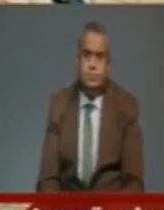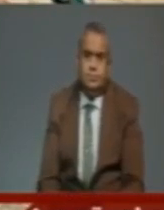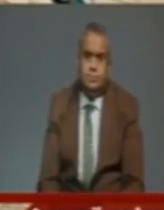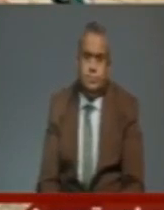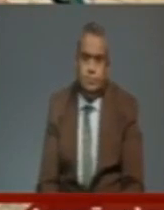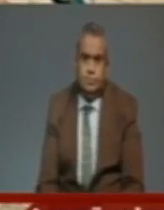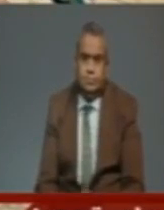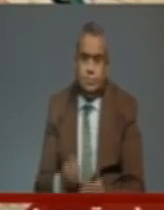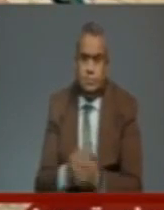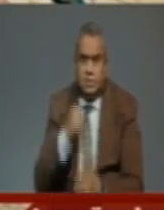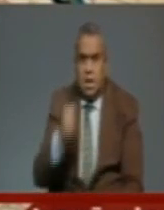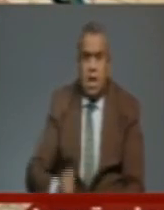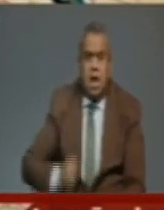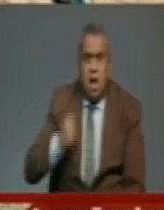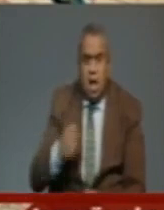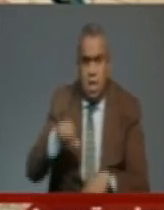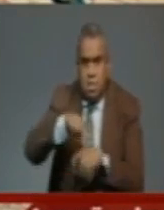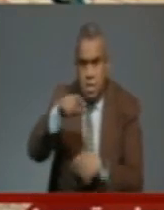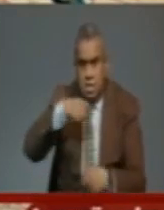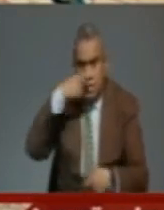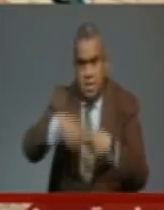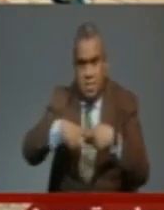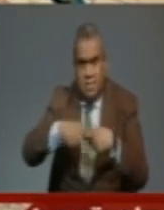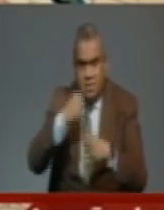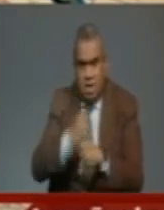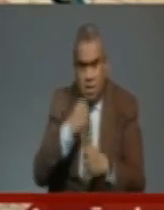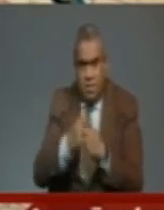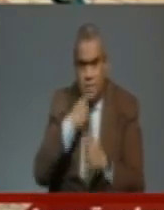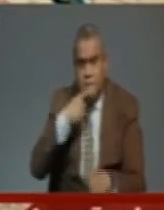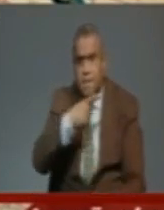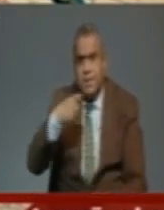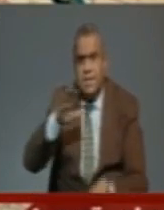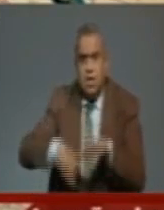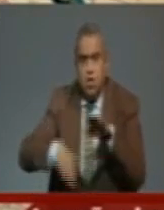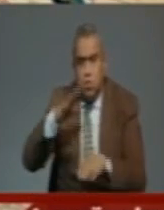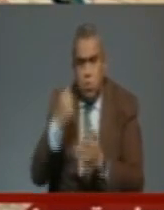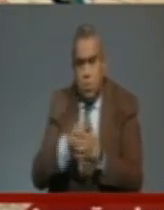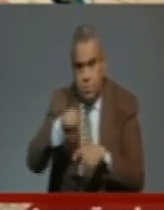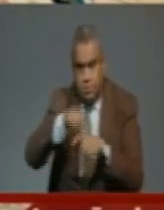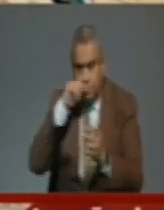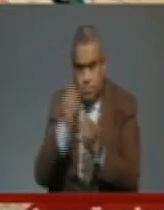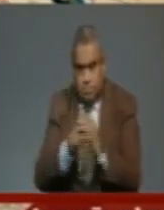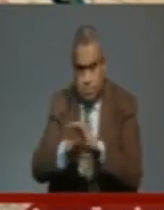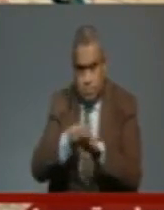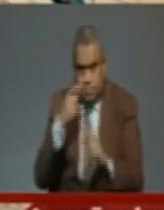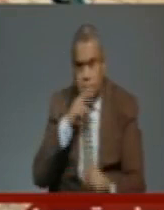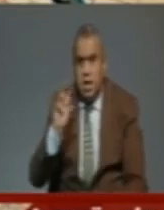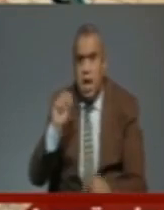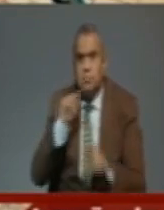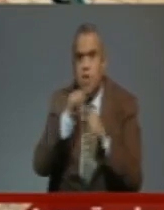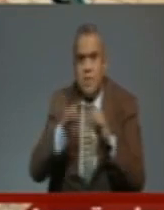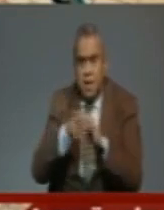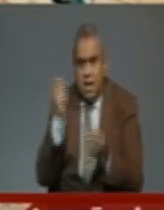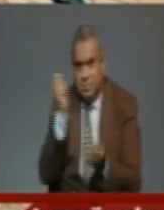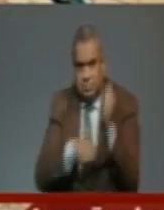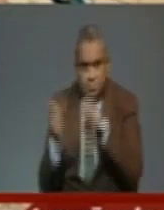خط السكه الحديد يا فندم بقى اللي بيربط 100 كيلو منه جاري تنفيذهم بنسبة 25%، اللي هم